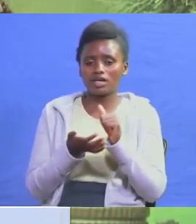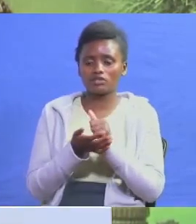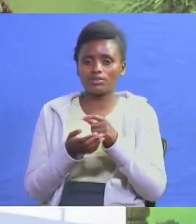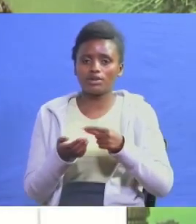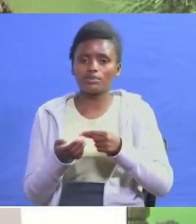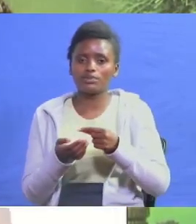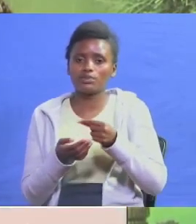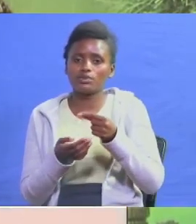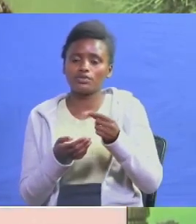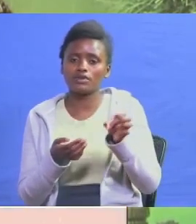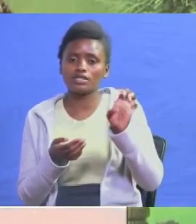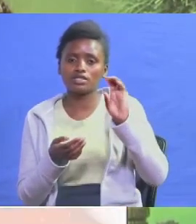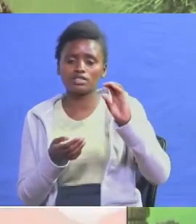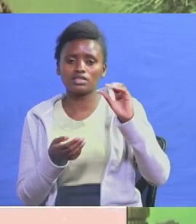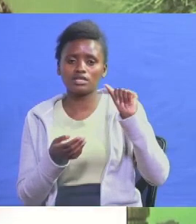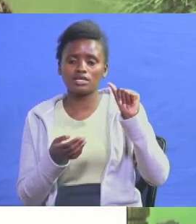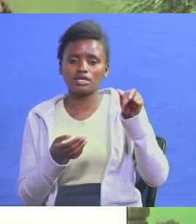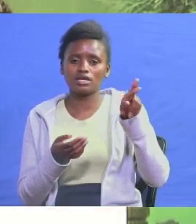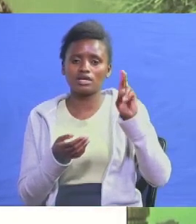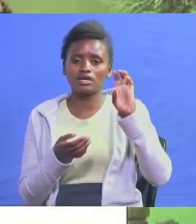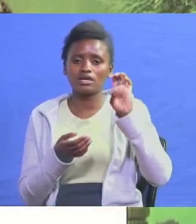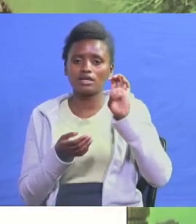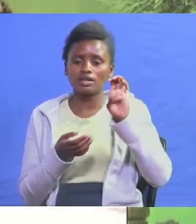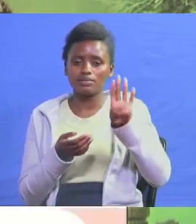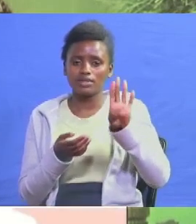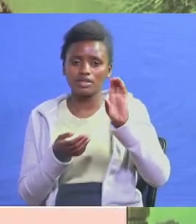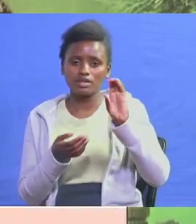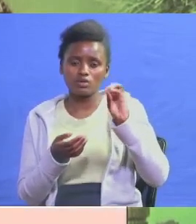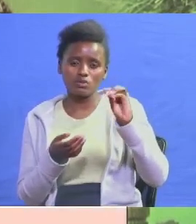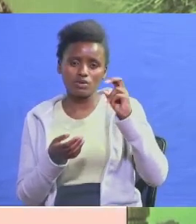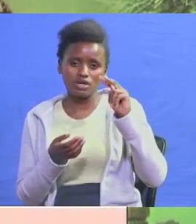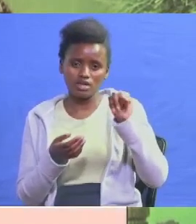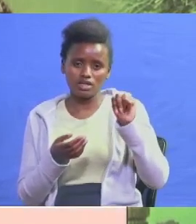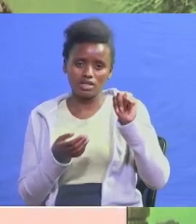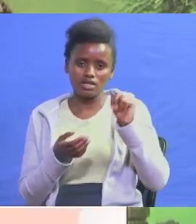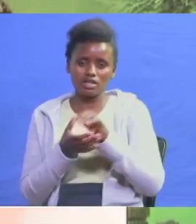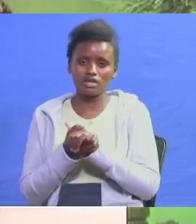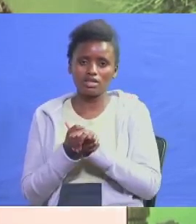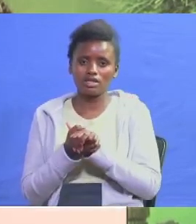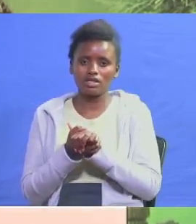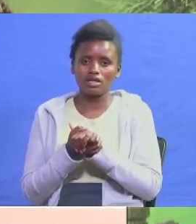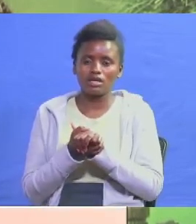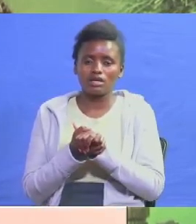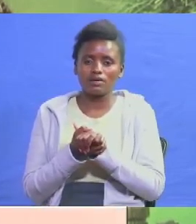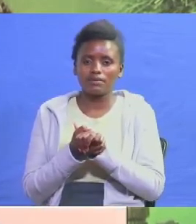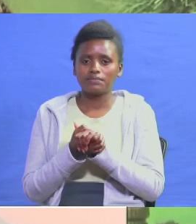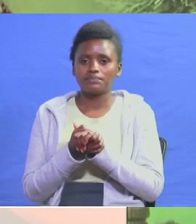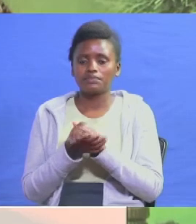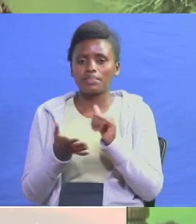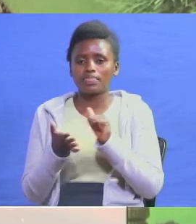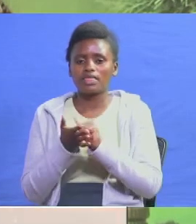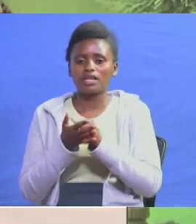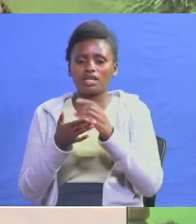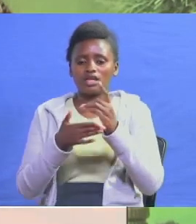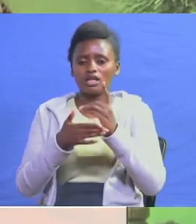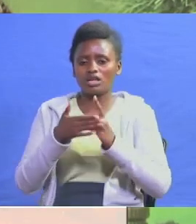a flow of carbon finance to stimulate green growth. It incentivizes the reduction